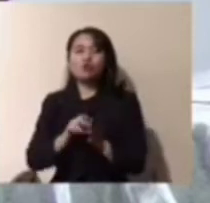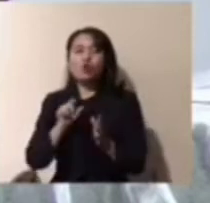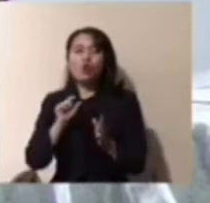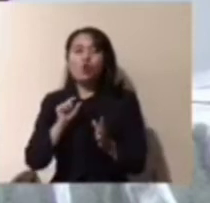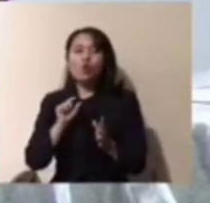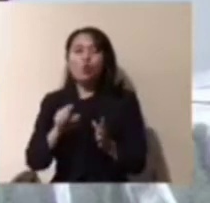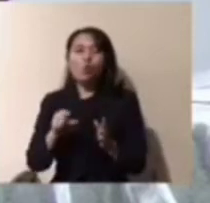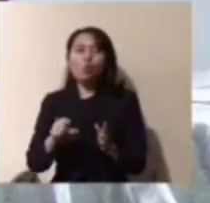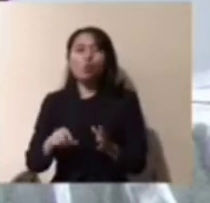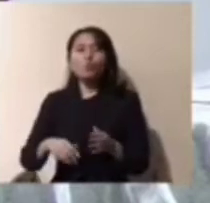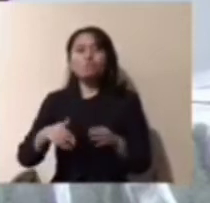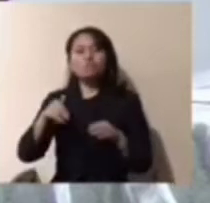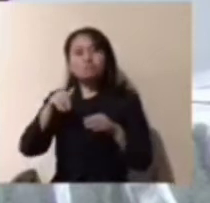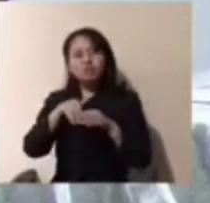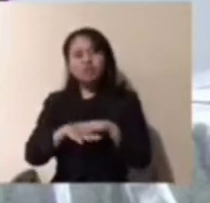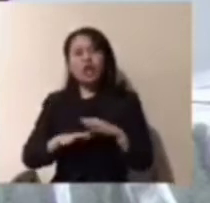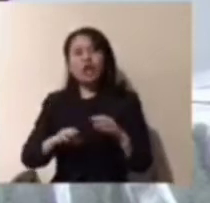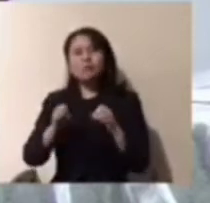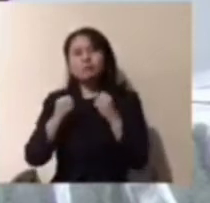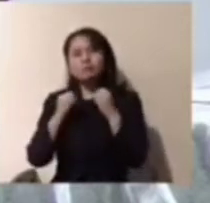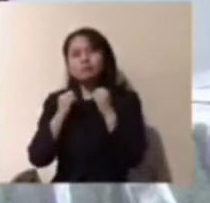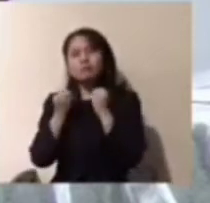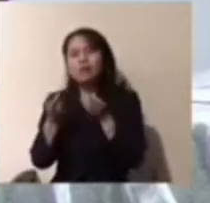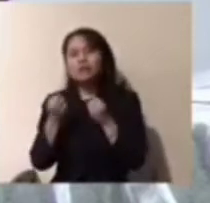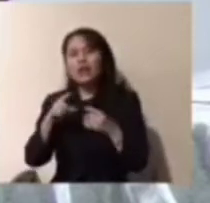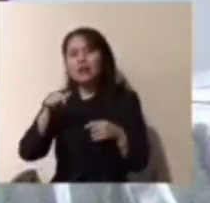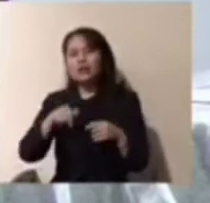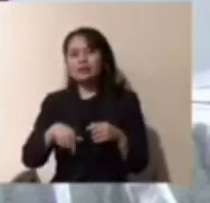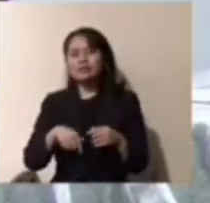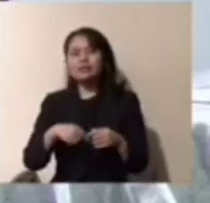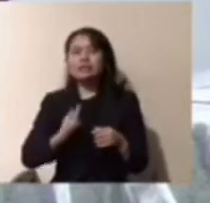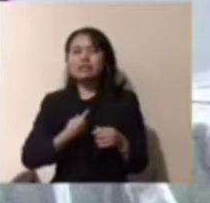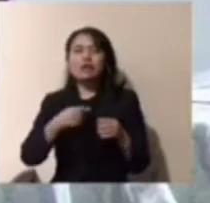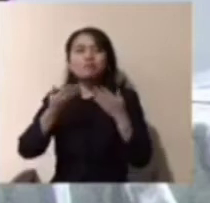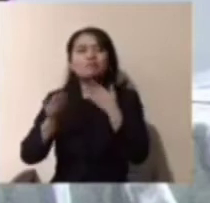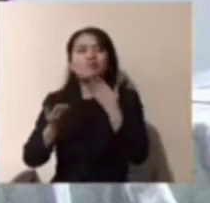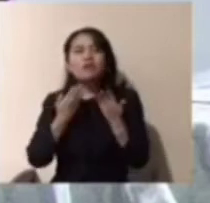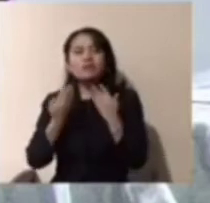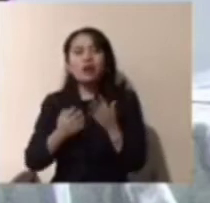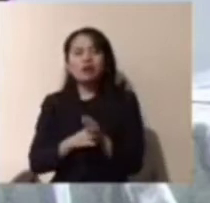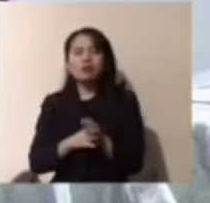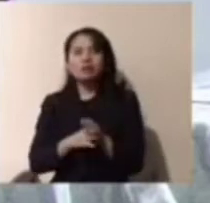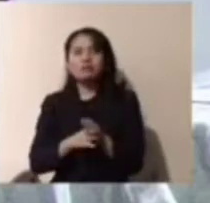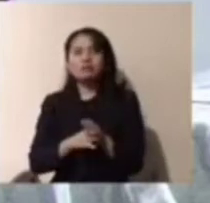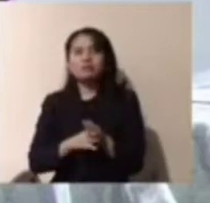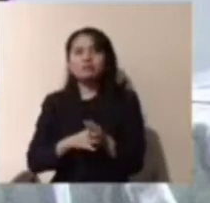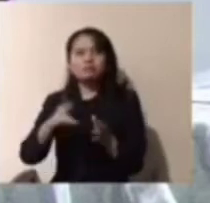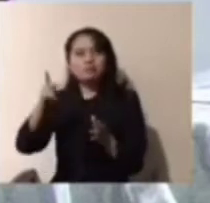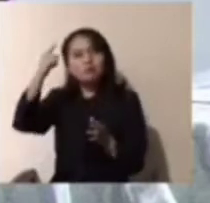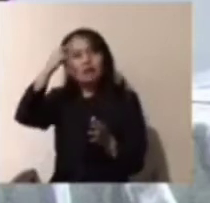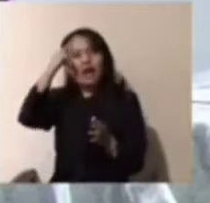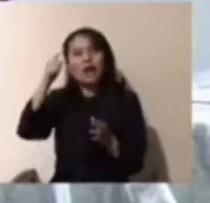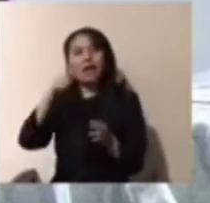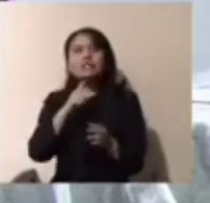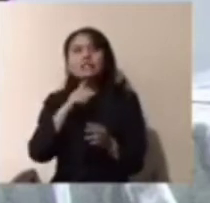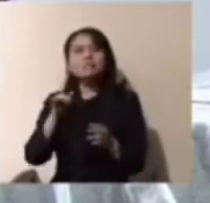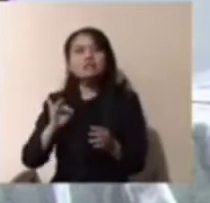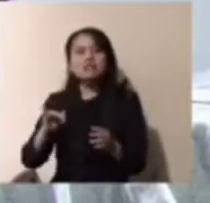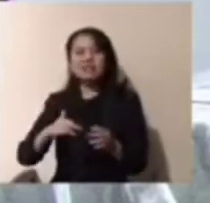Untuk mendalami pesan ini, kita bisa bertanya, Allah yang seperti